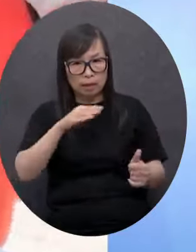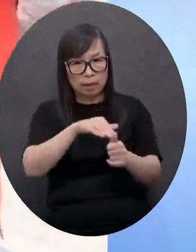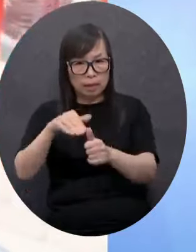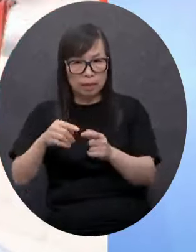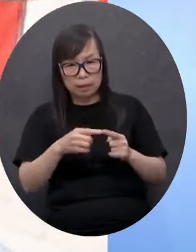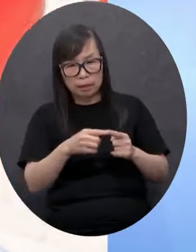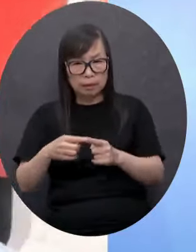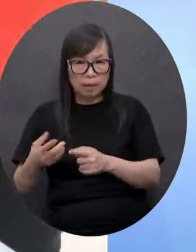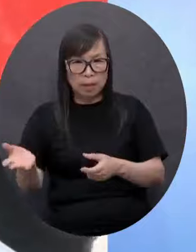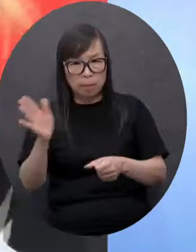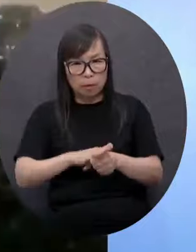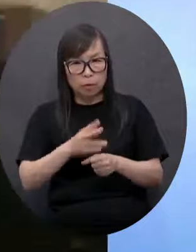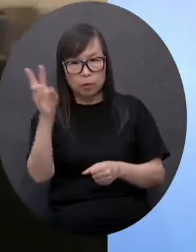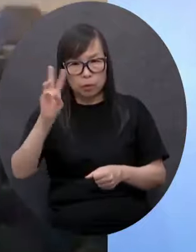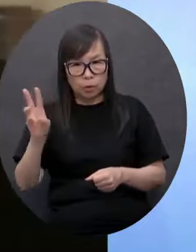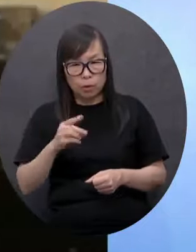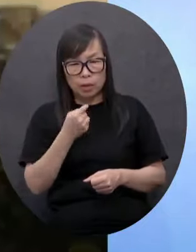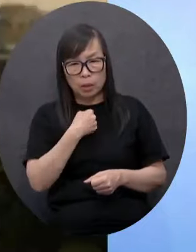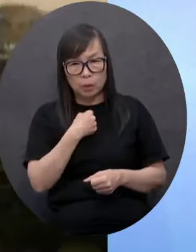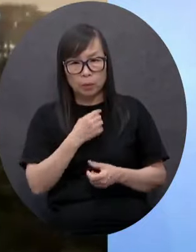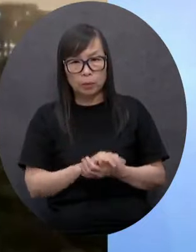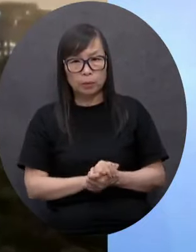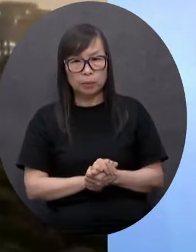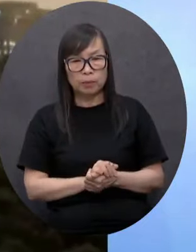多补充水分。